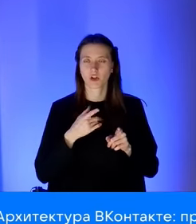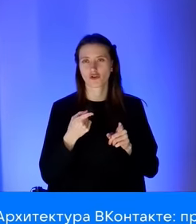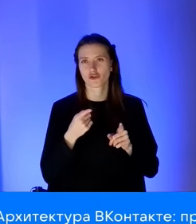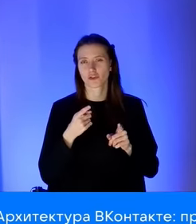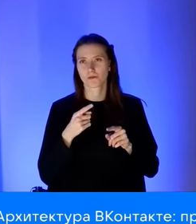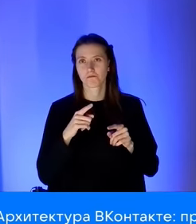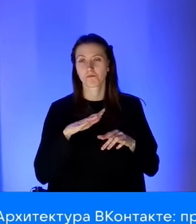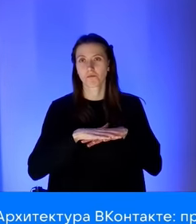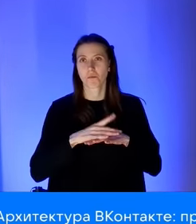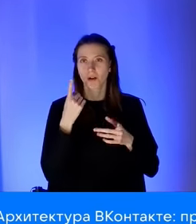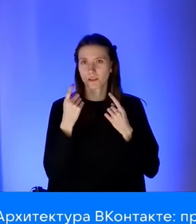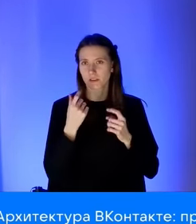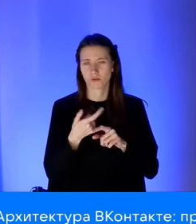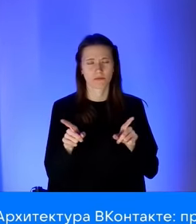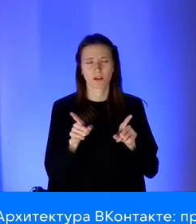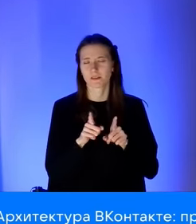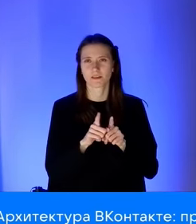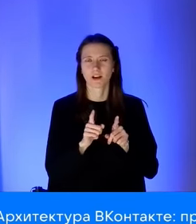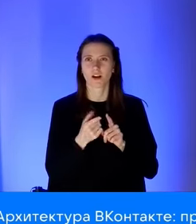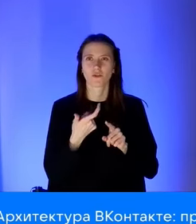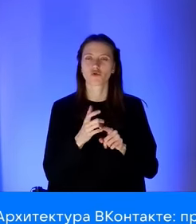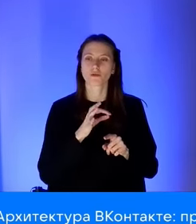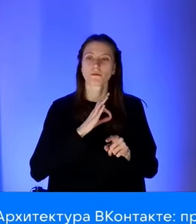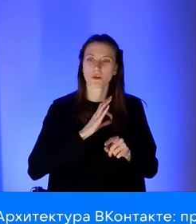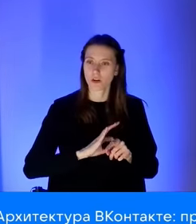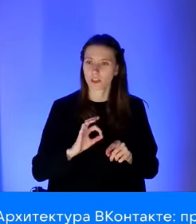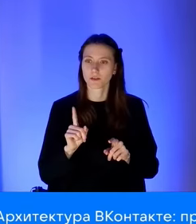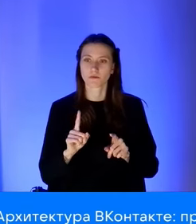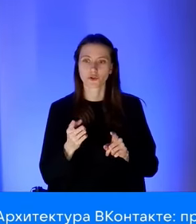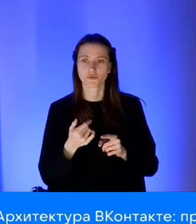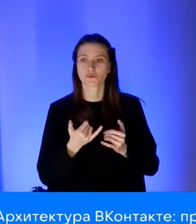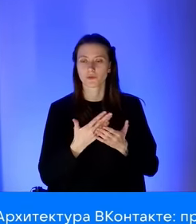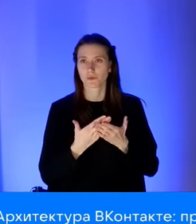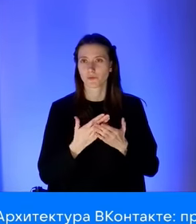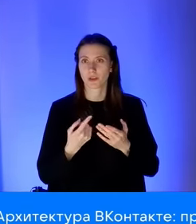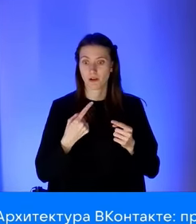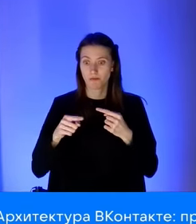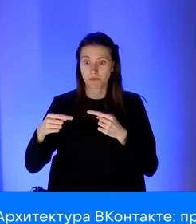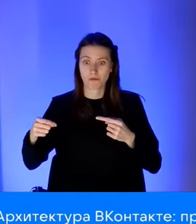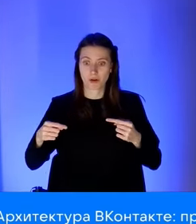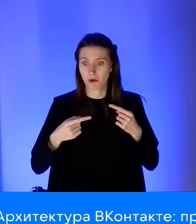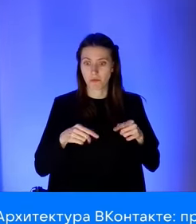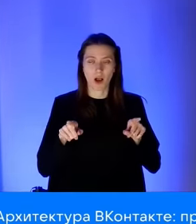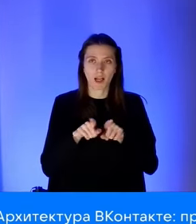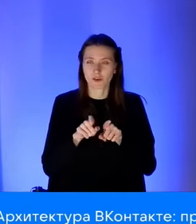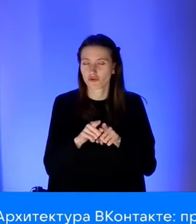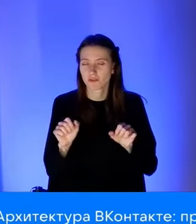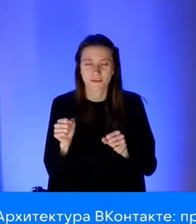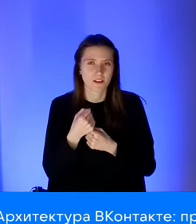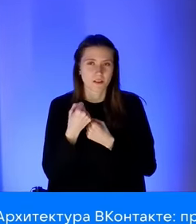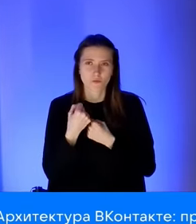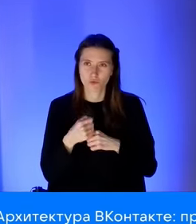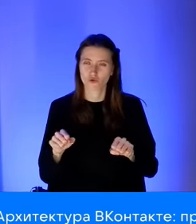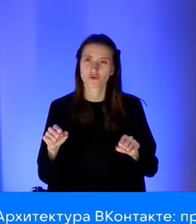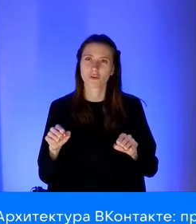эксплуатации Потому что те messes неотличим для теса от кластера ну к примеру каких-то ционных